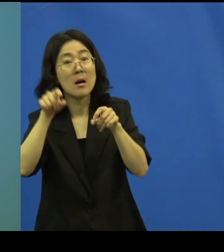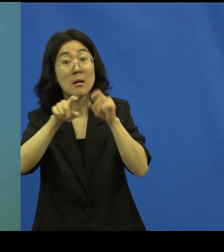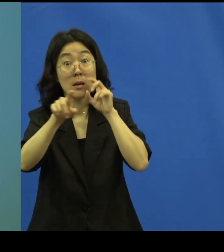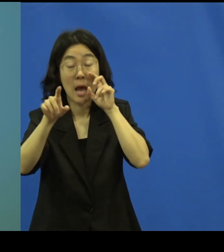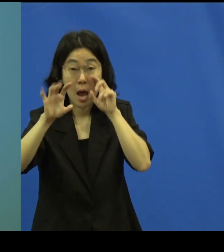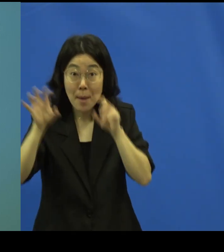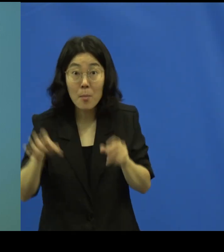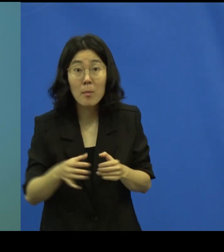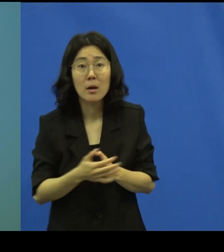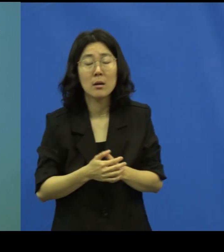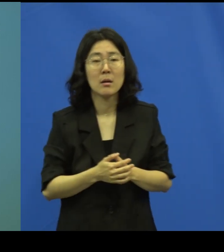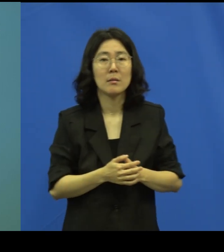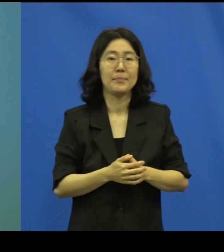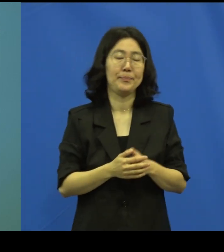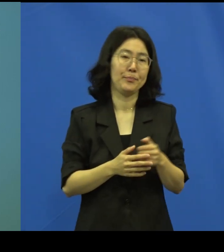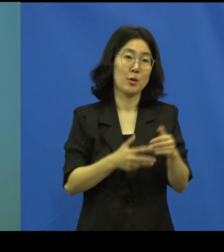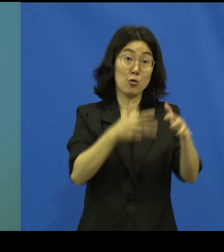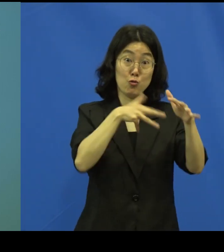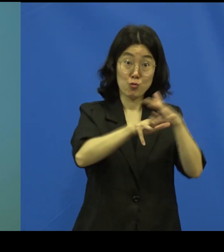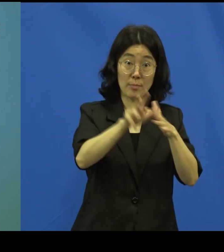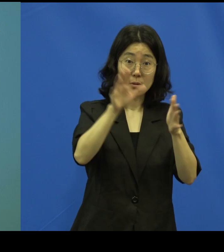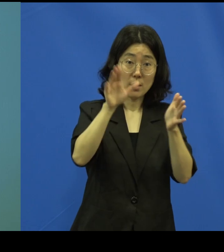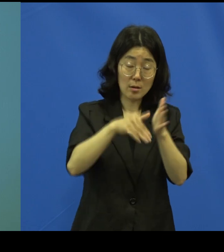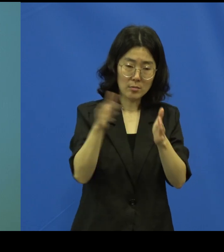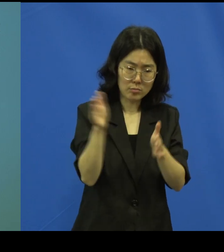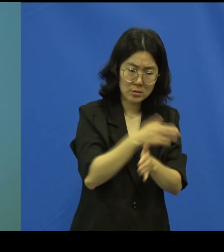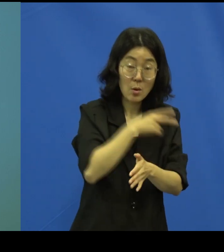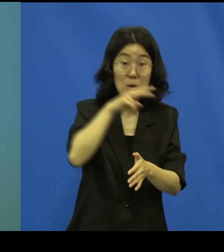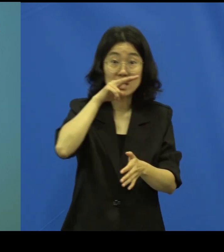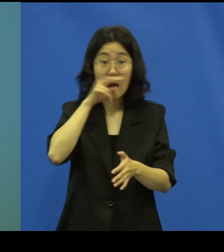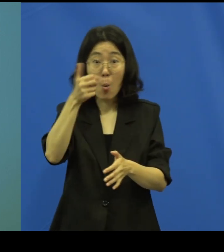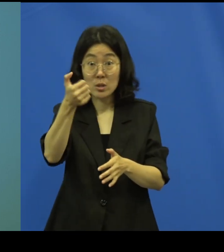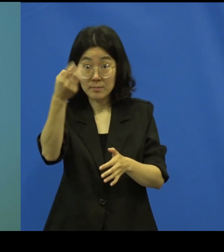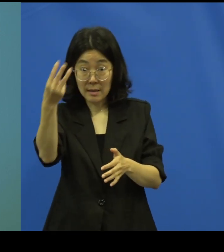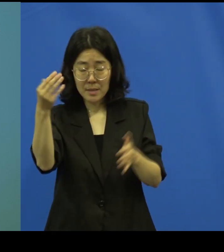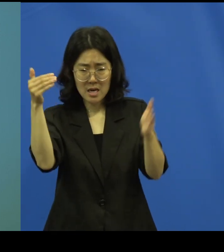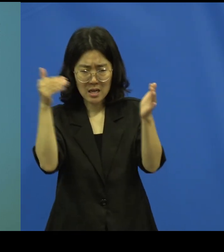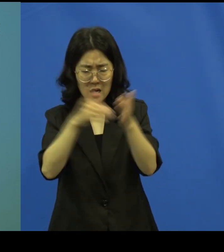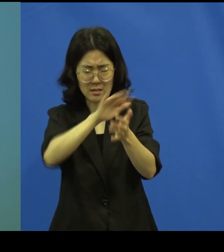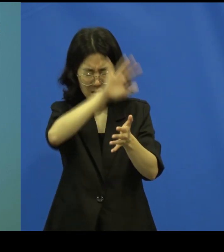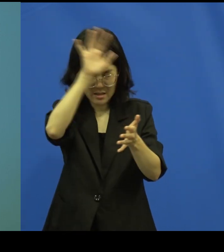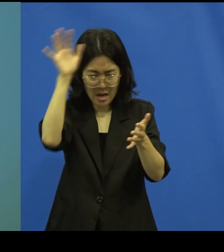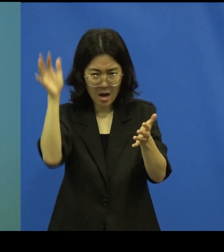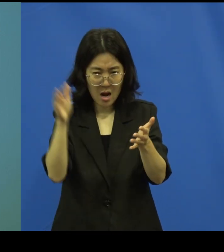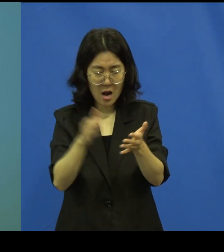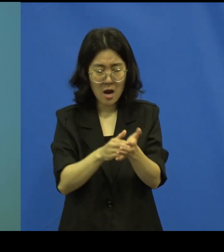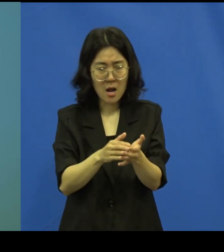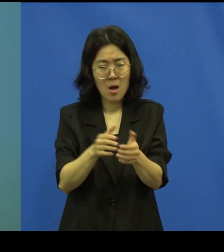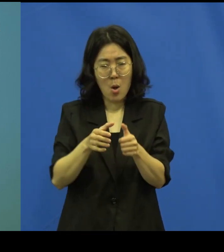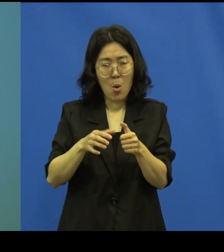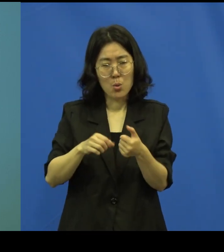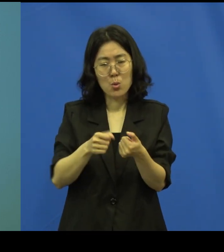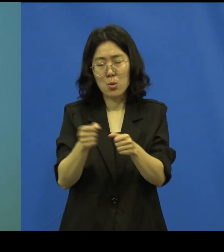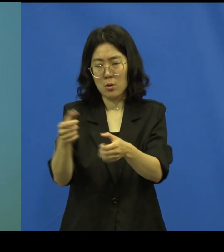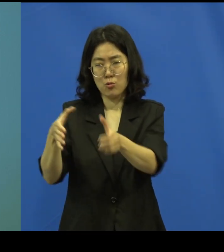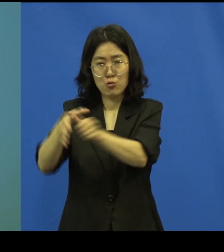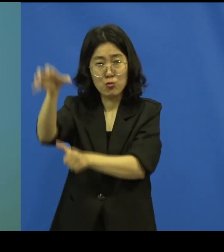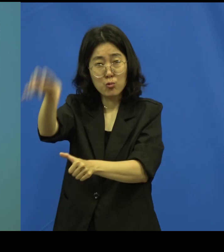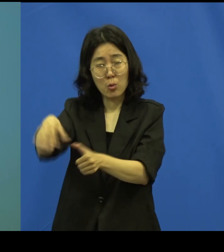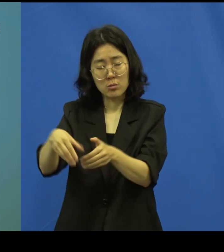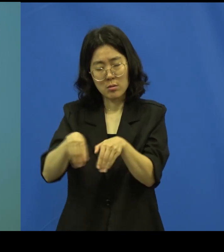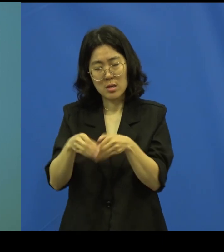언급됐던 6월절 어린 양에서부터 이사야 53장에 나오는 도살장으로 끌려가는 어린